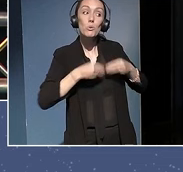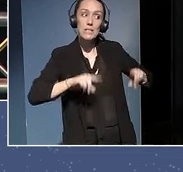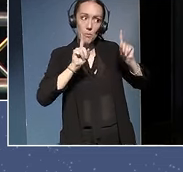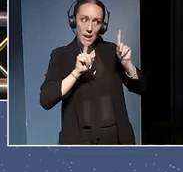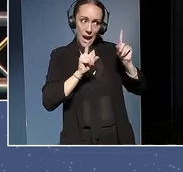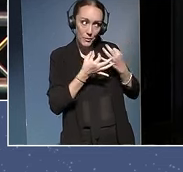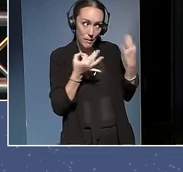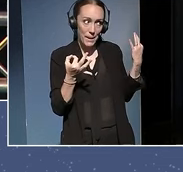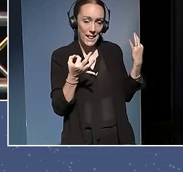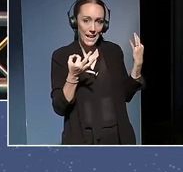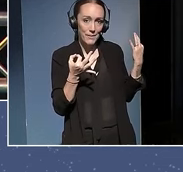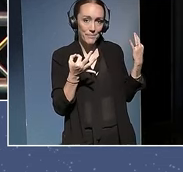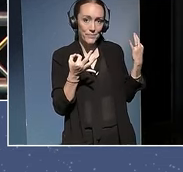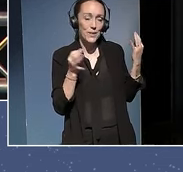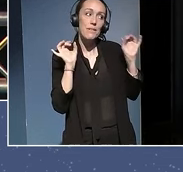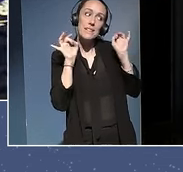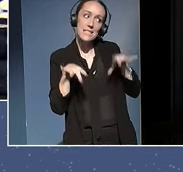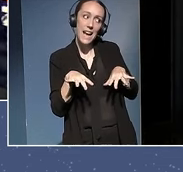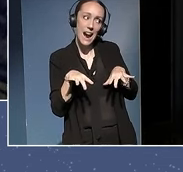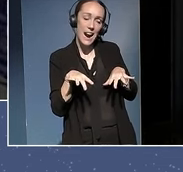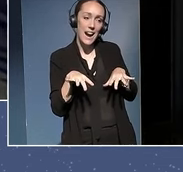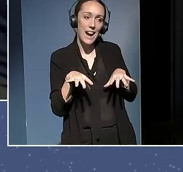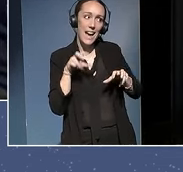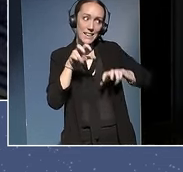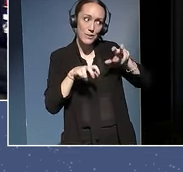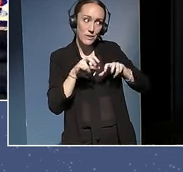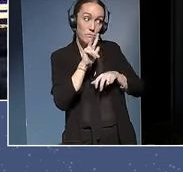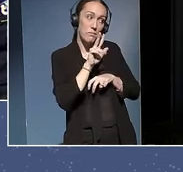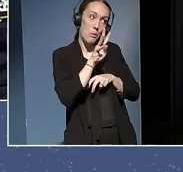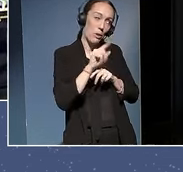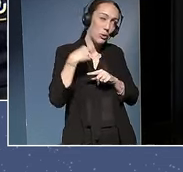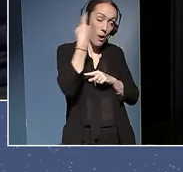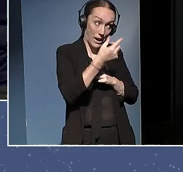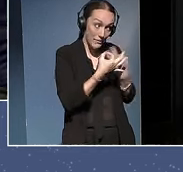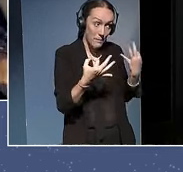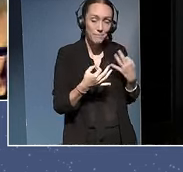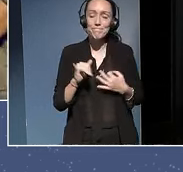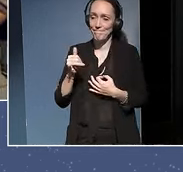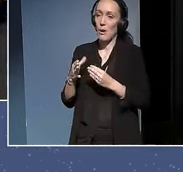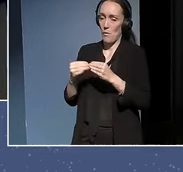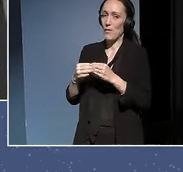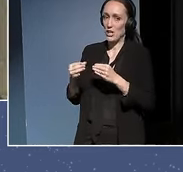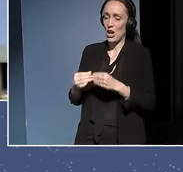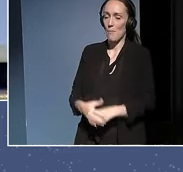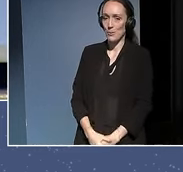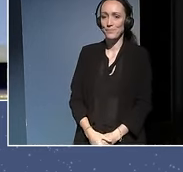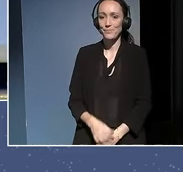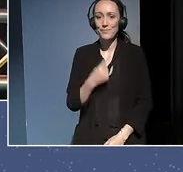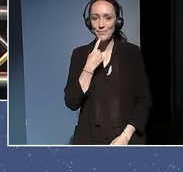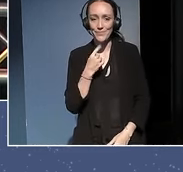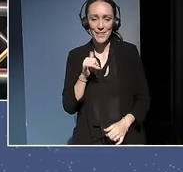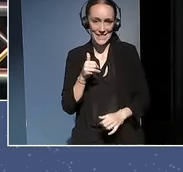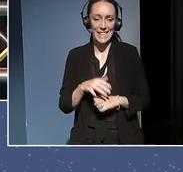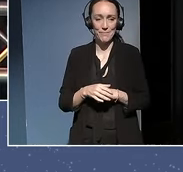Milano nella sala dei dinosa faciamo fra tre o 4 anni però lo facciamo però lo facciamo Sì sì